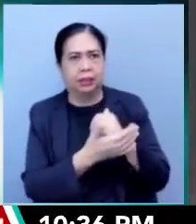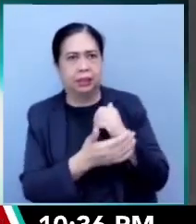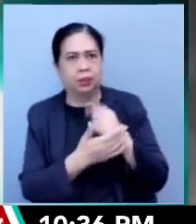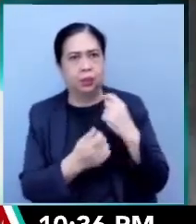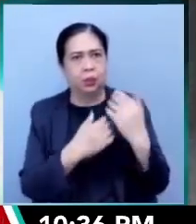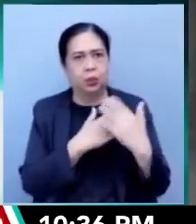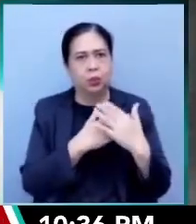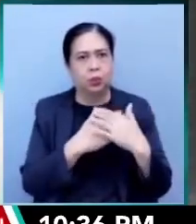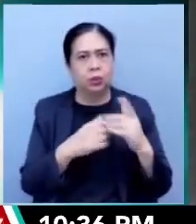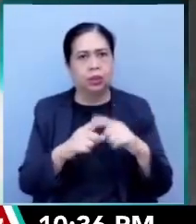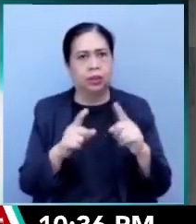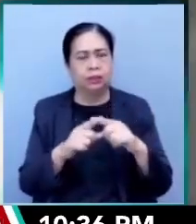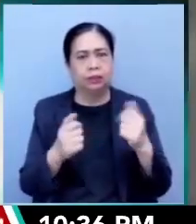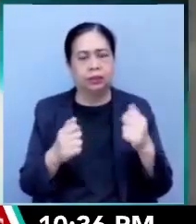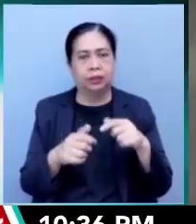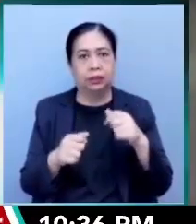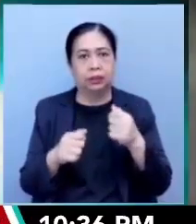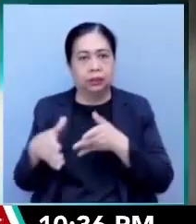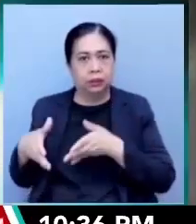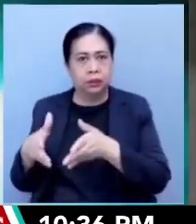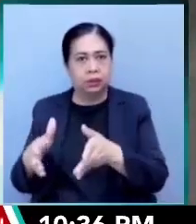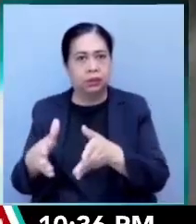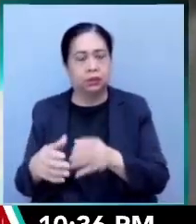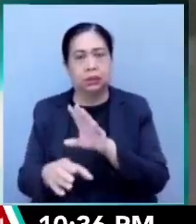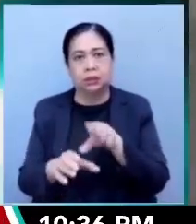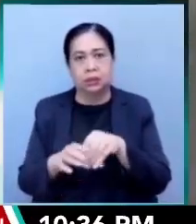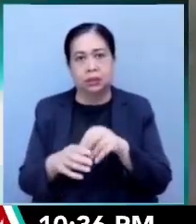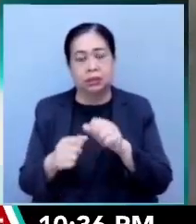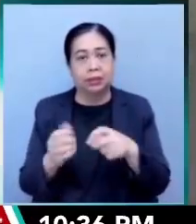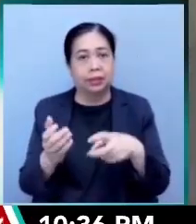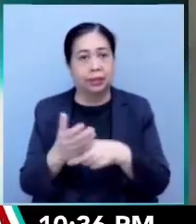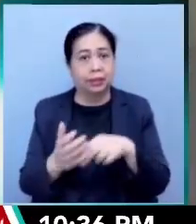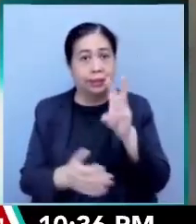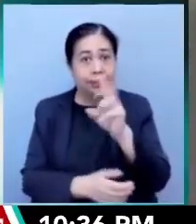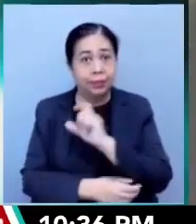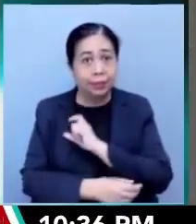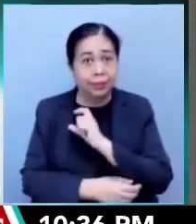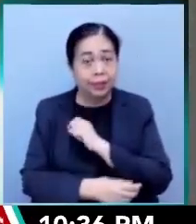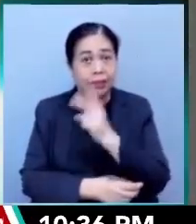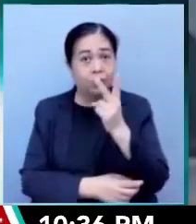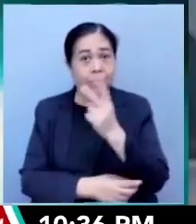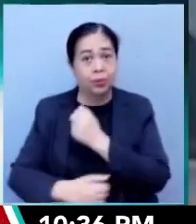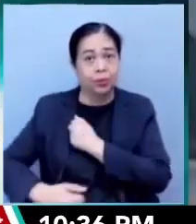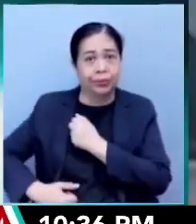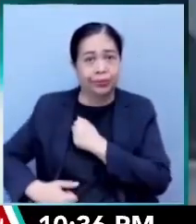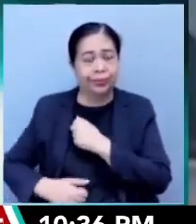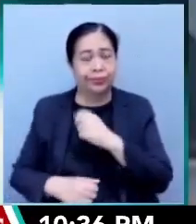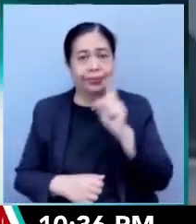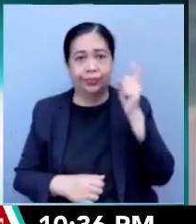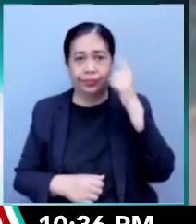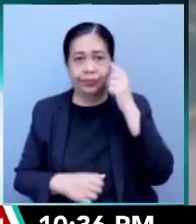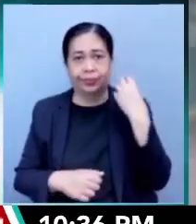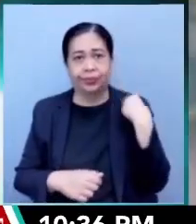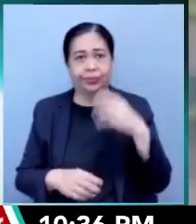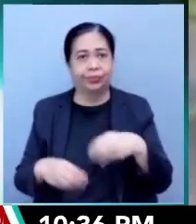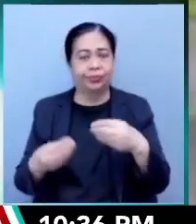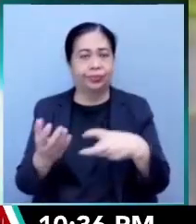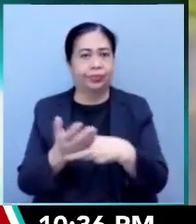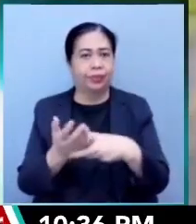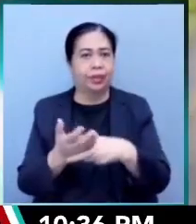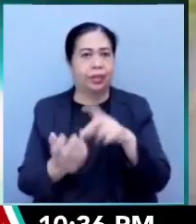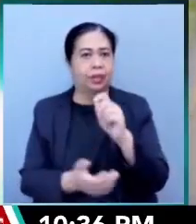legal ding pumasok sa bus lane. Kabilang sa mga natikitan ng 6 na pulis, 2 sundalo at 1 empleyado ng gobyerno, inisyuhan sila ng TOP o